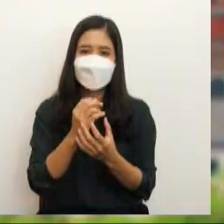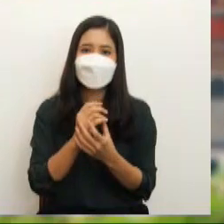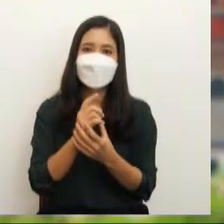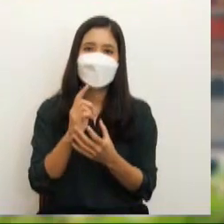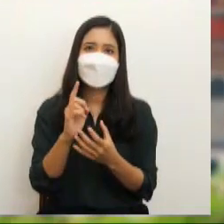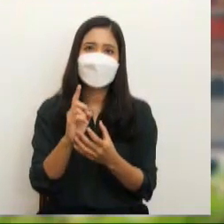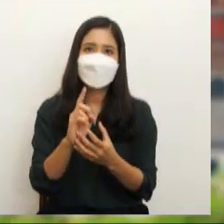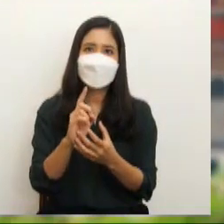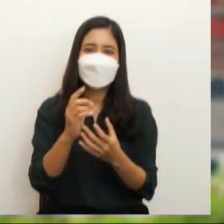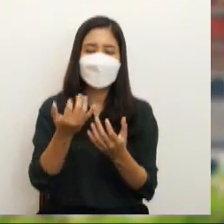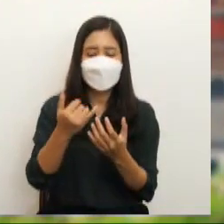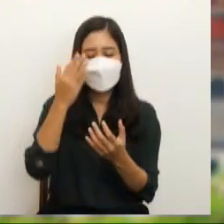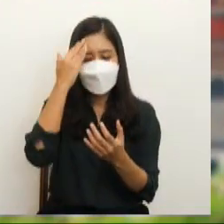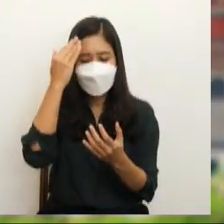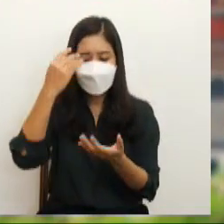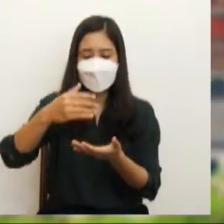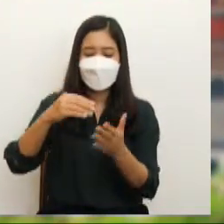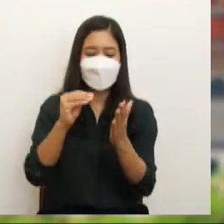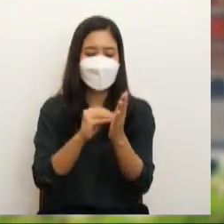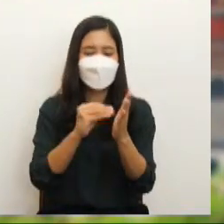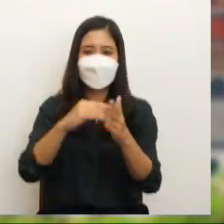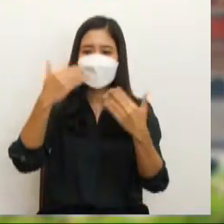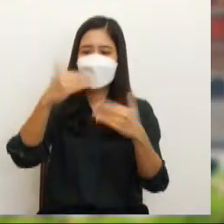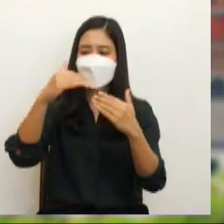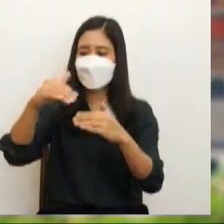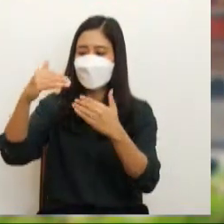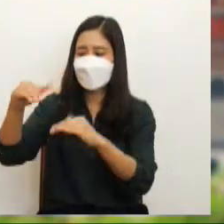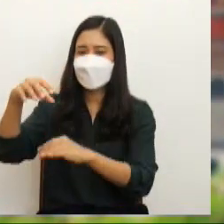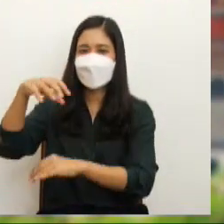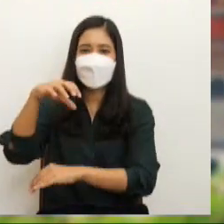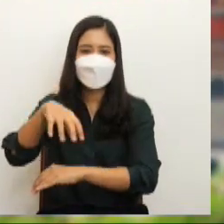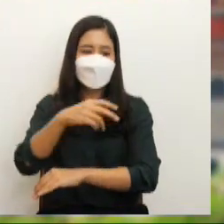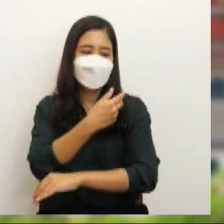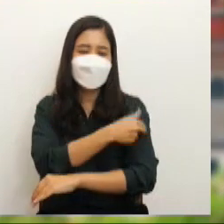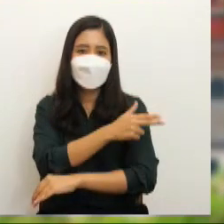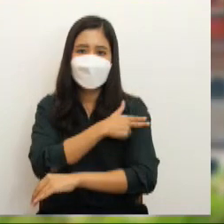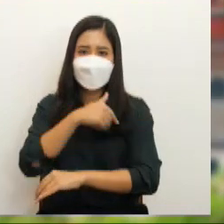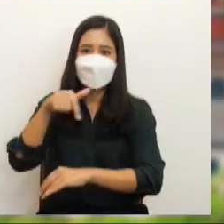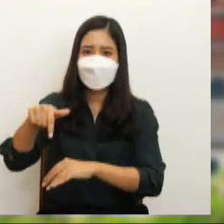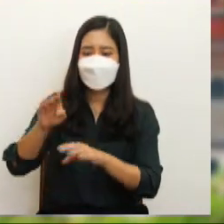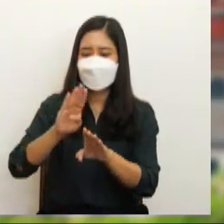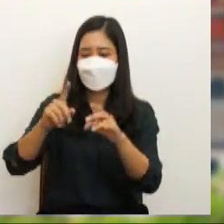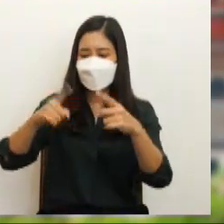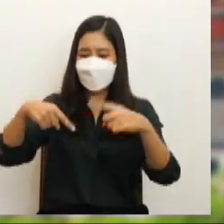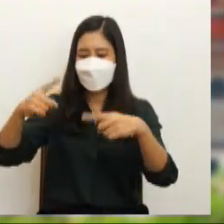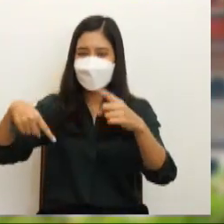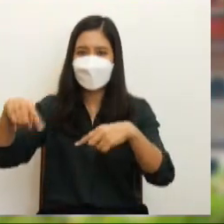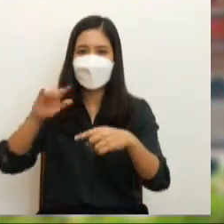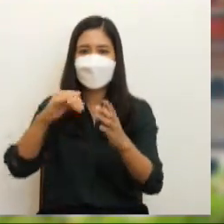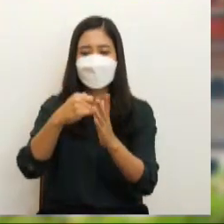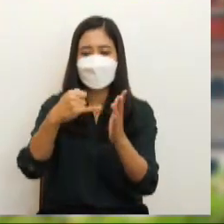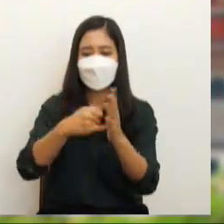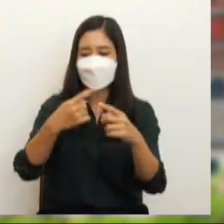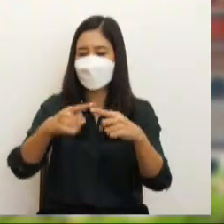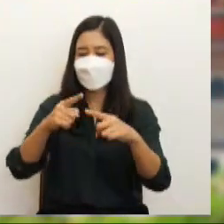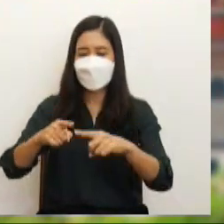จังหวัดได้รับการจัดสรรไม่เท่ากันและกรรมการควบคุมโรคติดต่อจังหวัดเนี่ยโดยทั่วไปก็จะต้องจัดให้สรรให้คุณครูเป็นลำดับแรกแต่ปริมาณอาจจะ